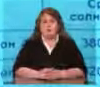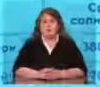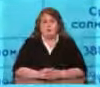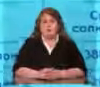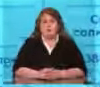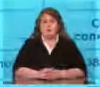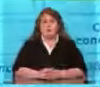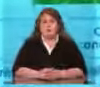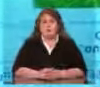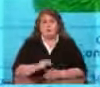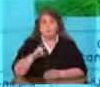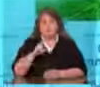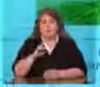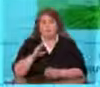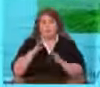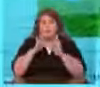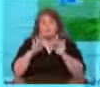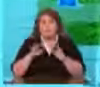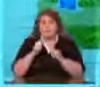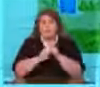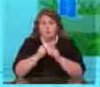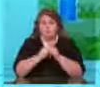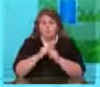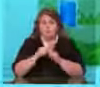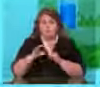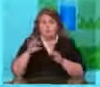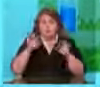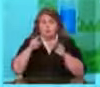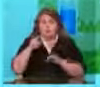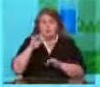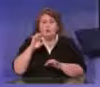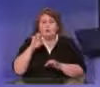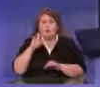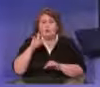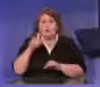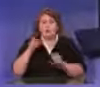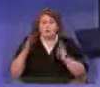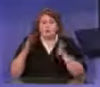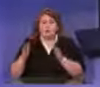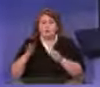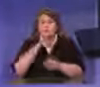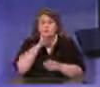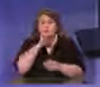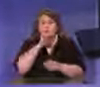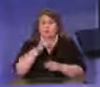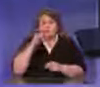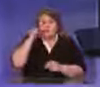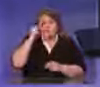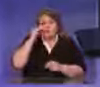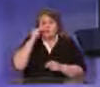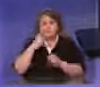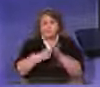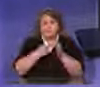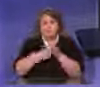Теперь, по показаниям каждой пары приборов, на каждом склоне за определенный период времени учащиеся